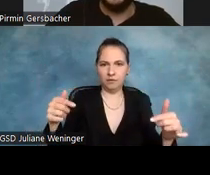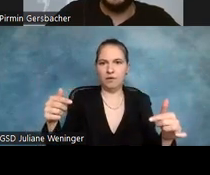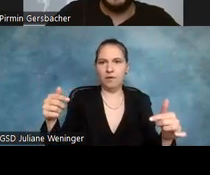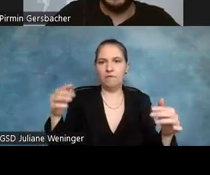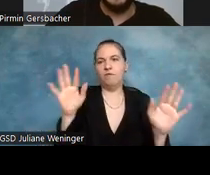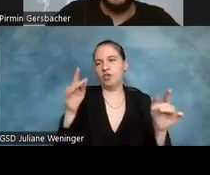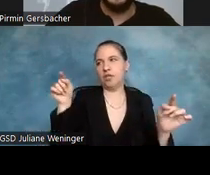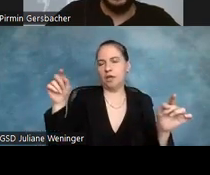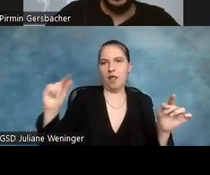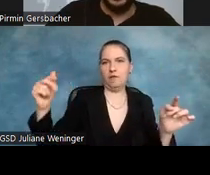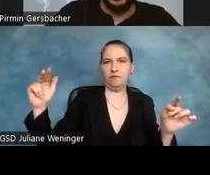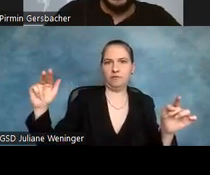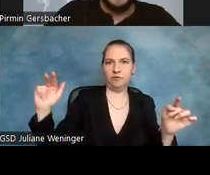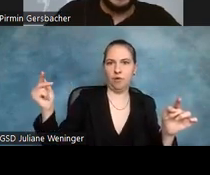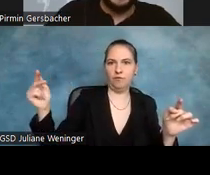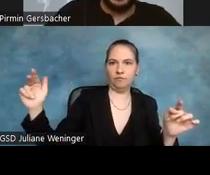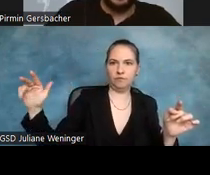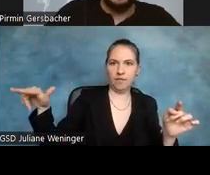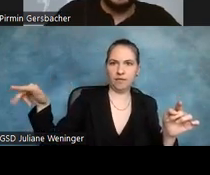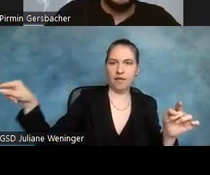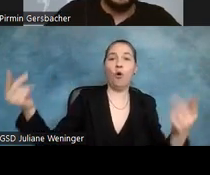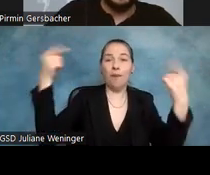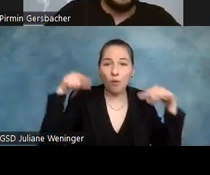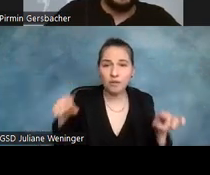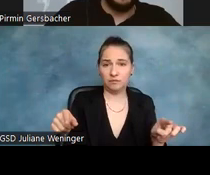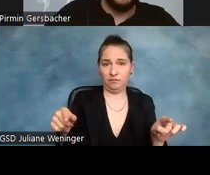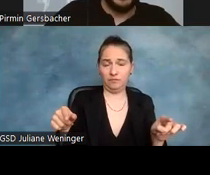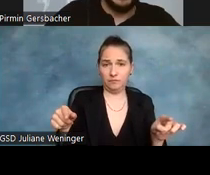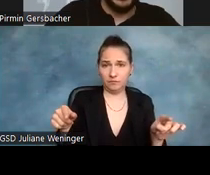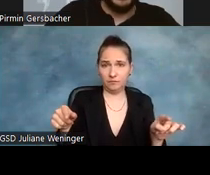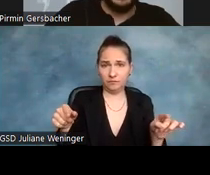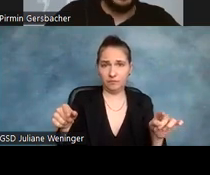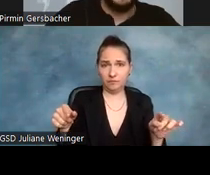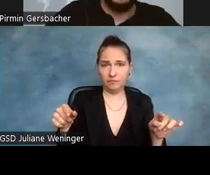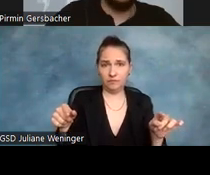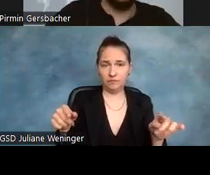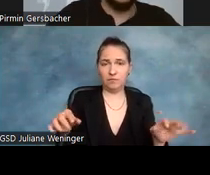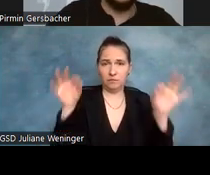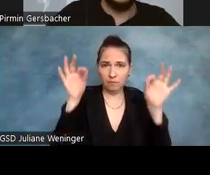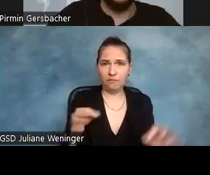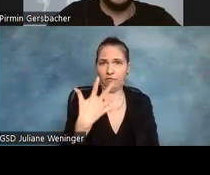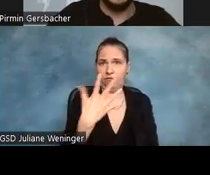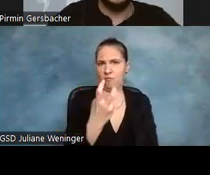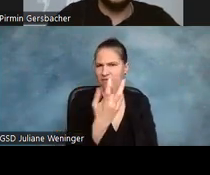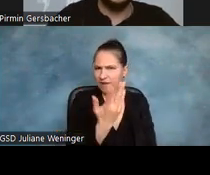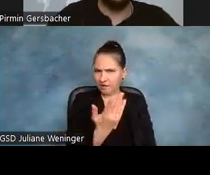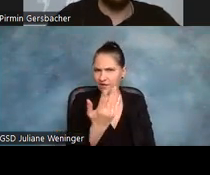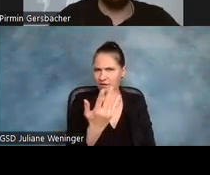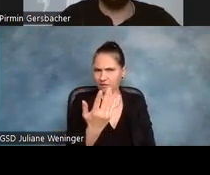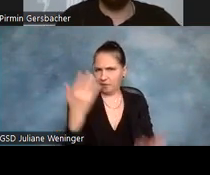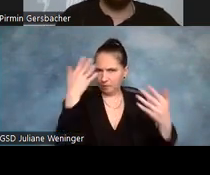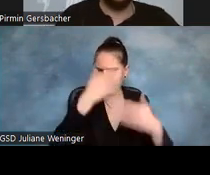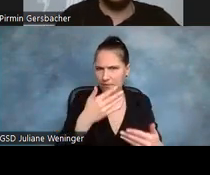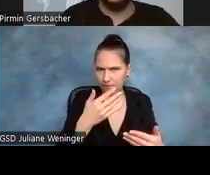und 12, dann die 13. Dann geht es nach unten und auf der Höhe von der 13 steht wieder die 25. Das heißt, wenn man jetzt mit